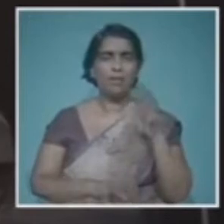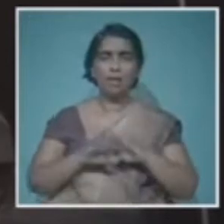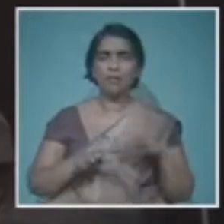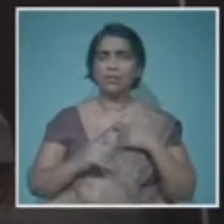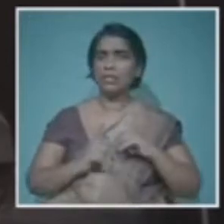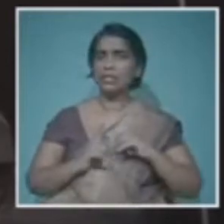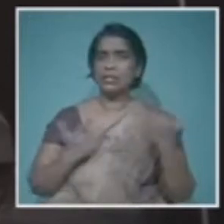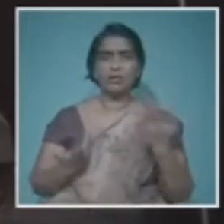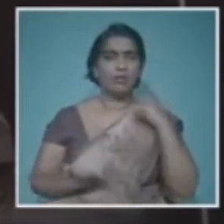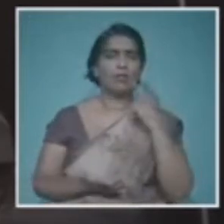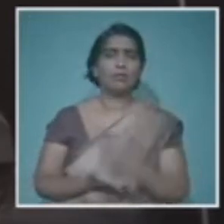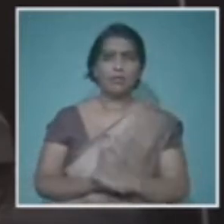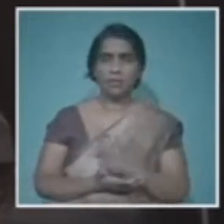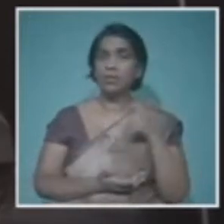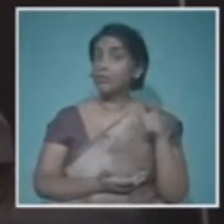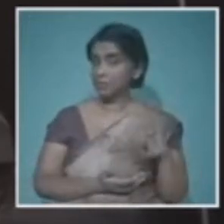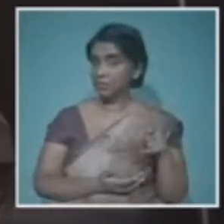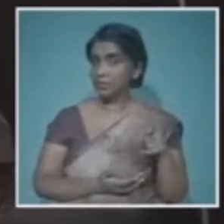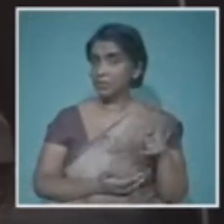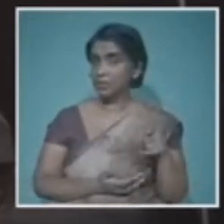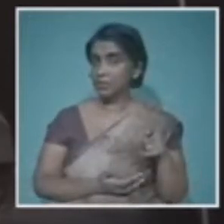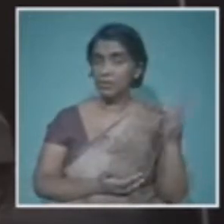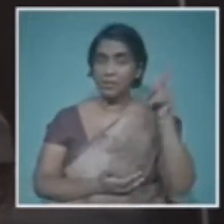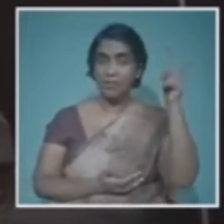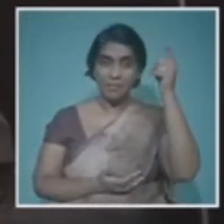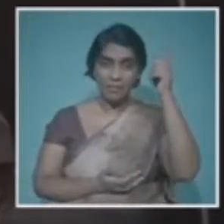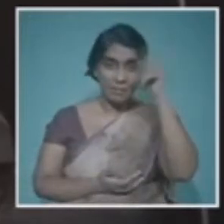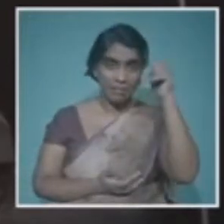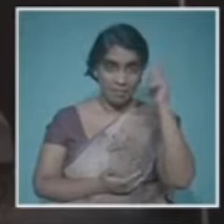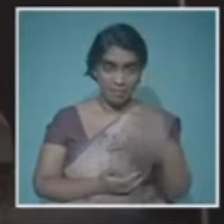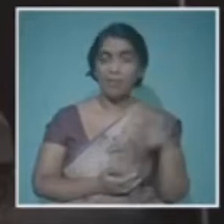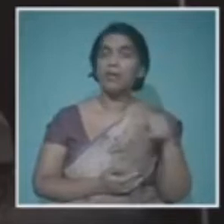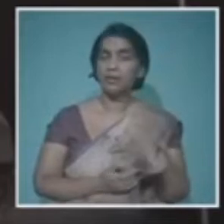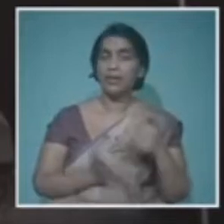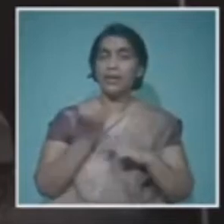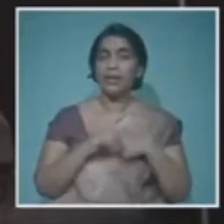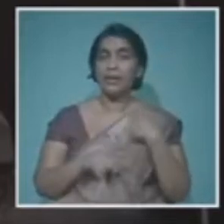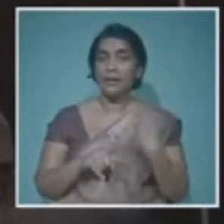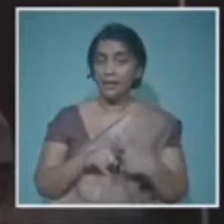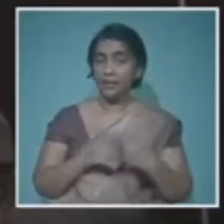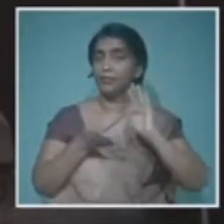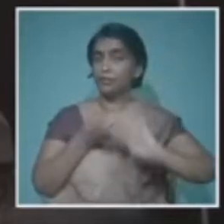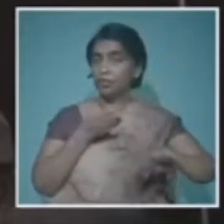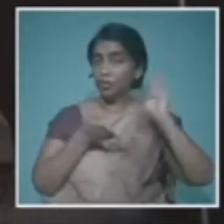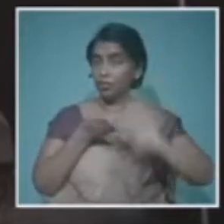ජීවත් වෙන්නත් බෑ. ඒ ලැබෙන වැටුප තුලින් ඒ ඇතිවෙන බදු කප්පාදුවෙන් ඇතිවෙන මුදල